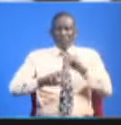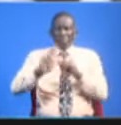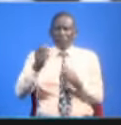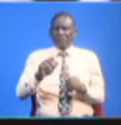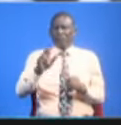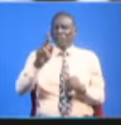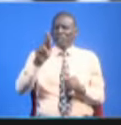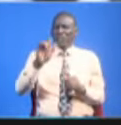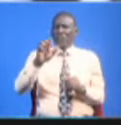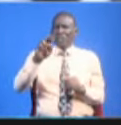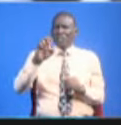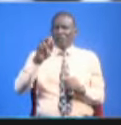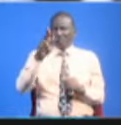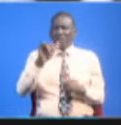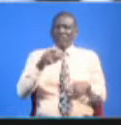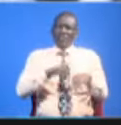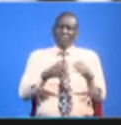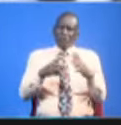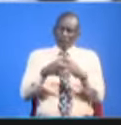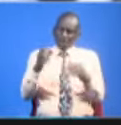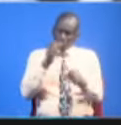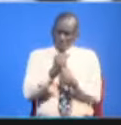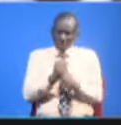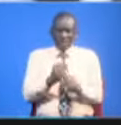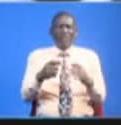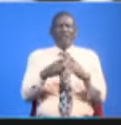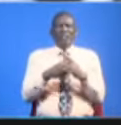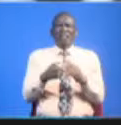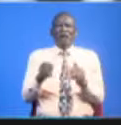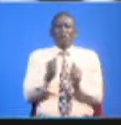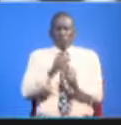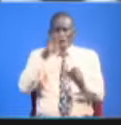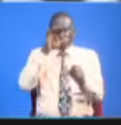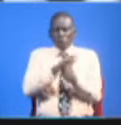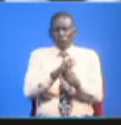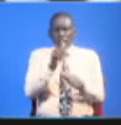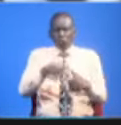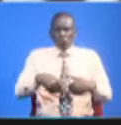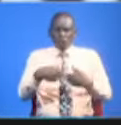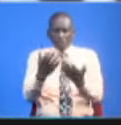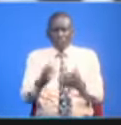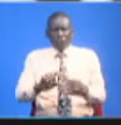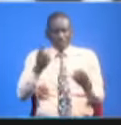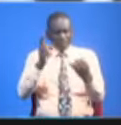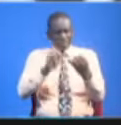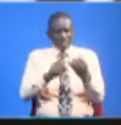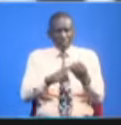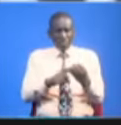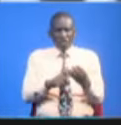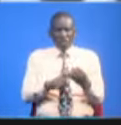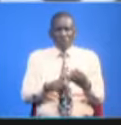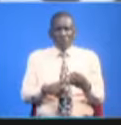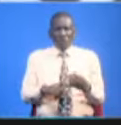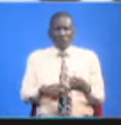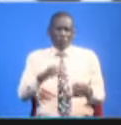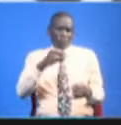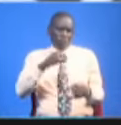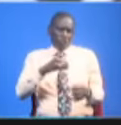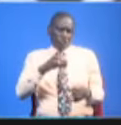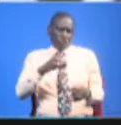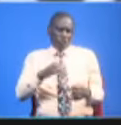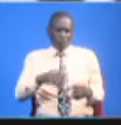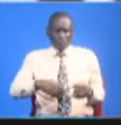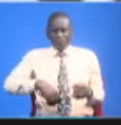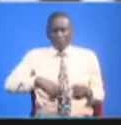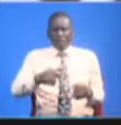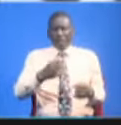Kindiki, unapoingia ofisini anza na ile hadi uliotoa cha kwanza ya kufanya fidia kwa watu